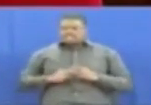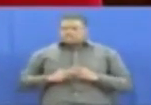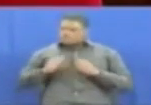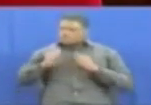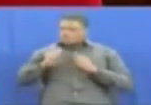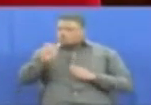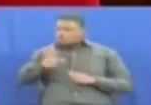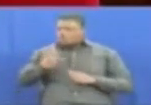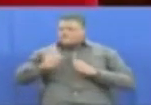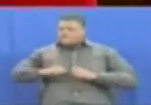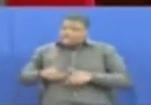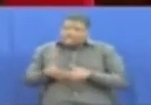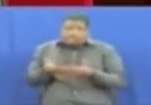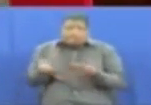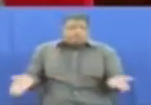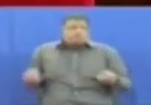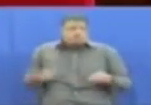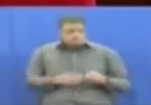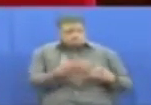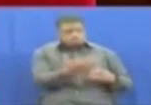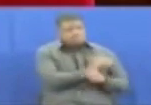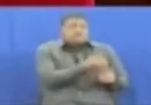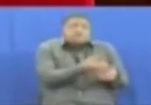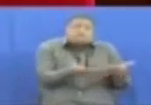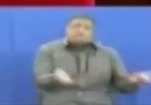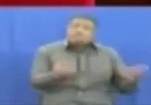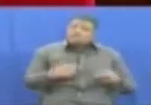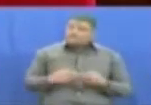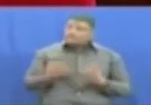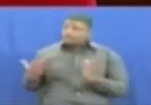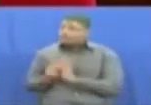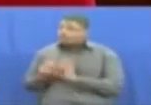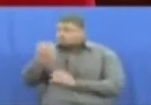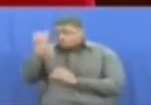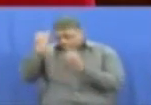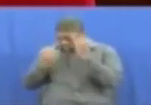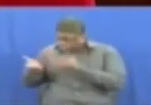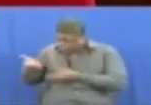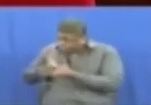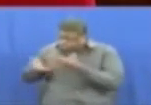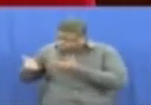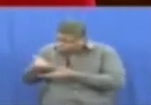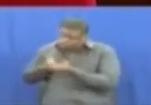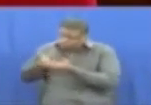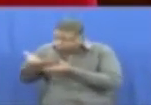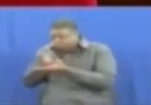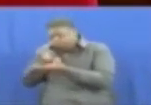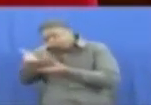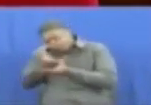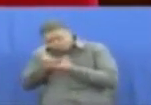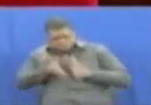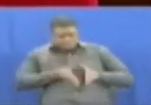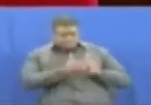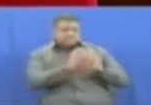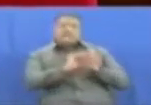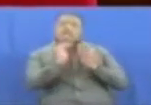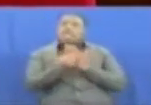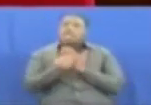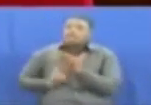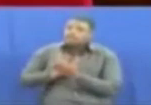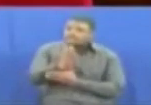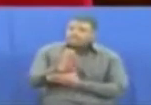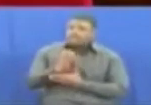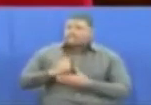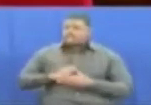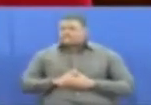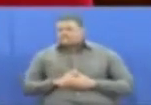mapato hayapo. Serikali ije na mpango, kwa pamoja tushauriane njia gani tutapita ili tuweze kushikamana kwa pamoja kujikwamua katika tatizo